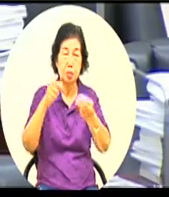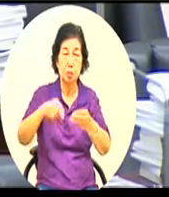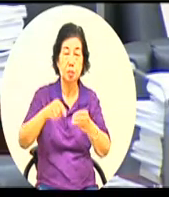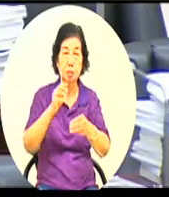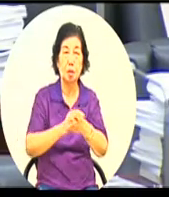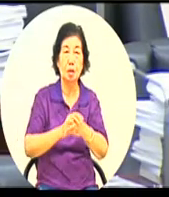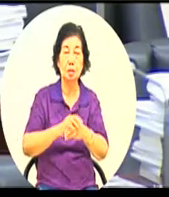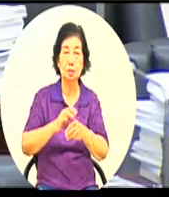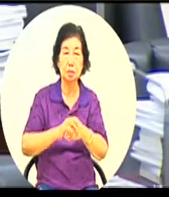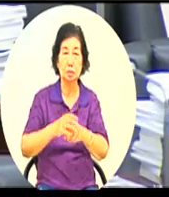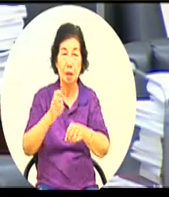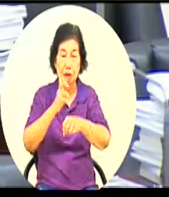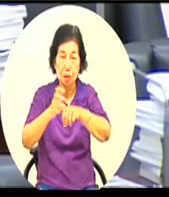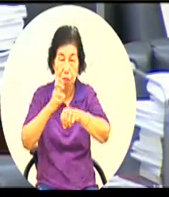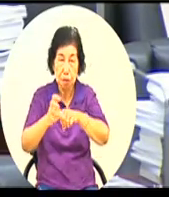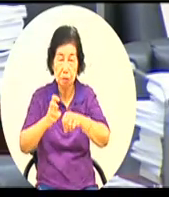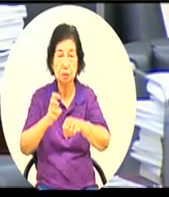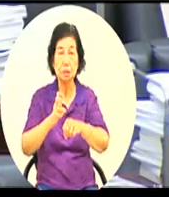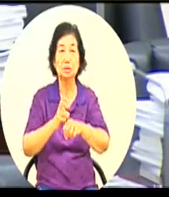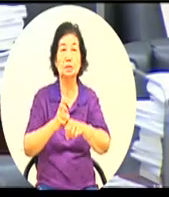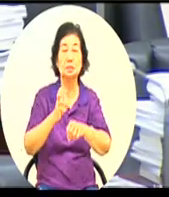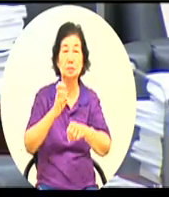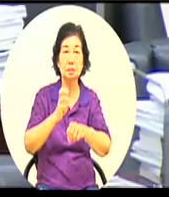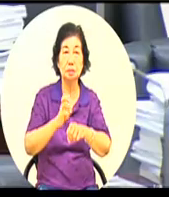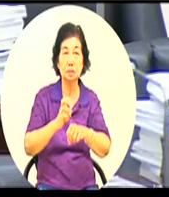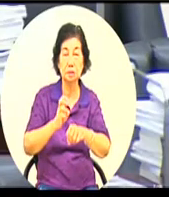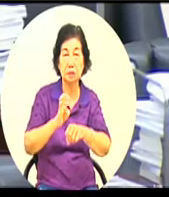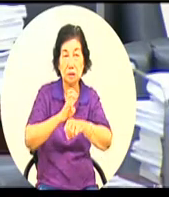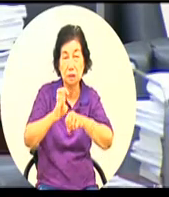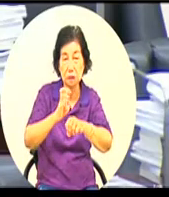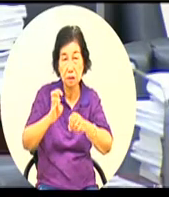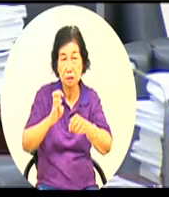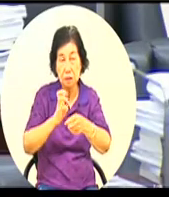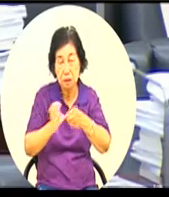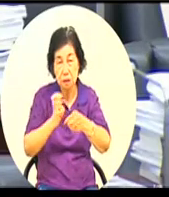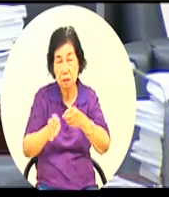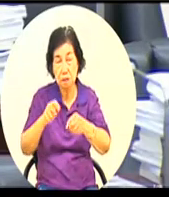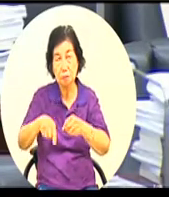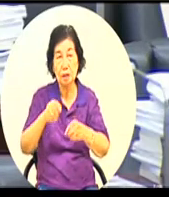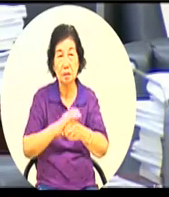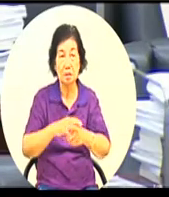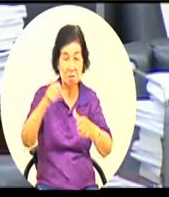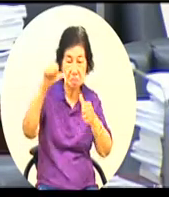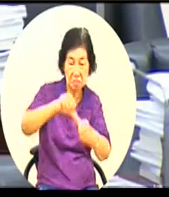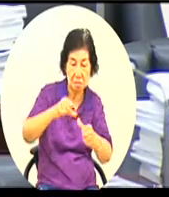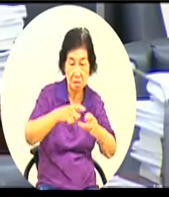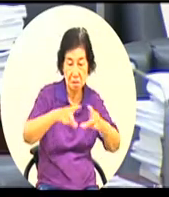主管单位无半下敢开单啊！